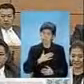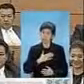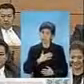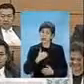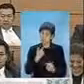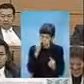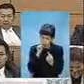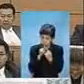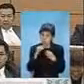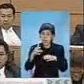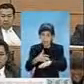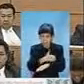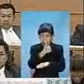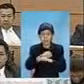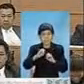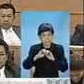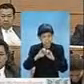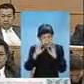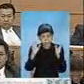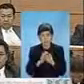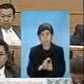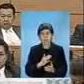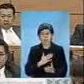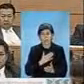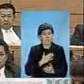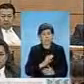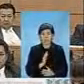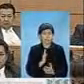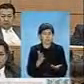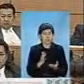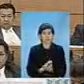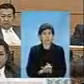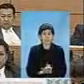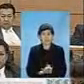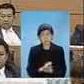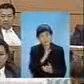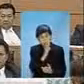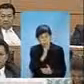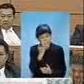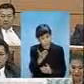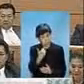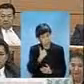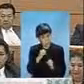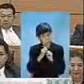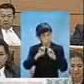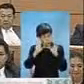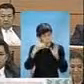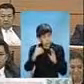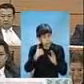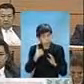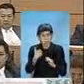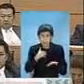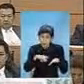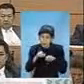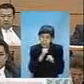ที่มีจุดยืนทางการเมืองชัดเจนแล้วผมไม่เป็นกลางนะครับแต่ถ้าท่านมีจุดยืนเช่นนั้นมี